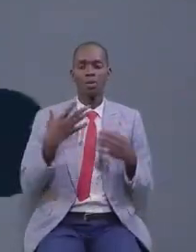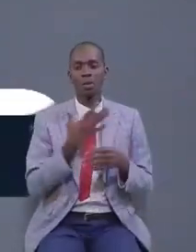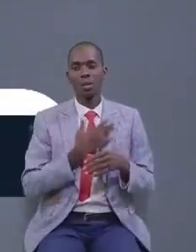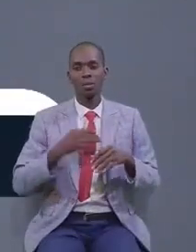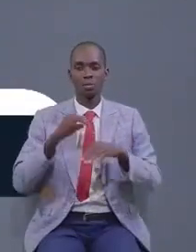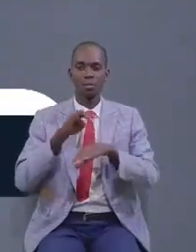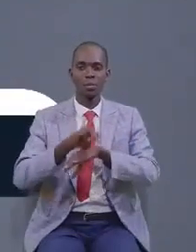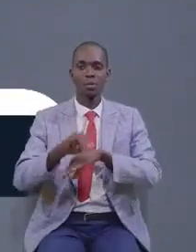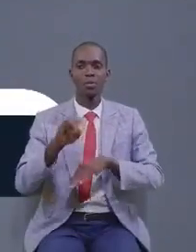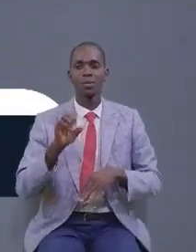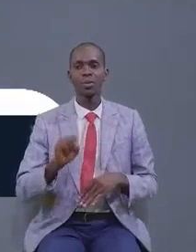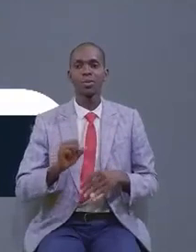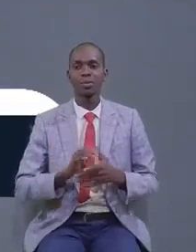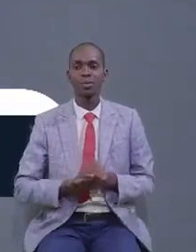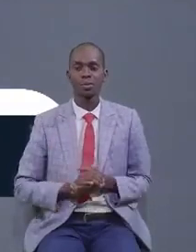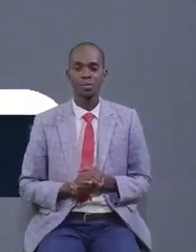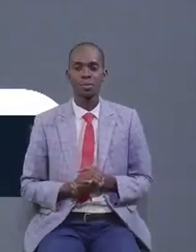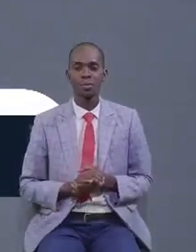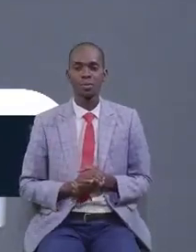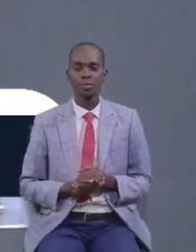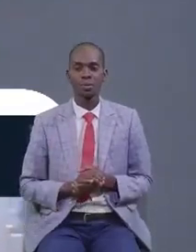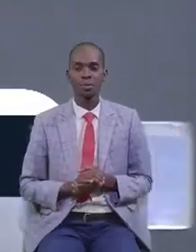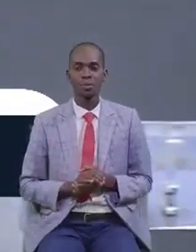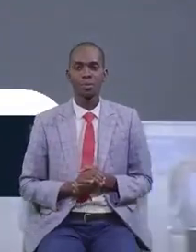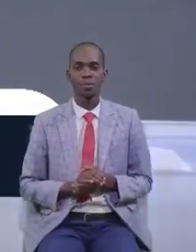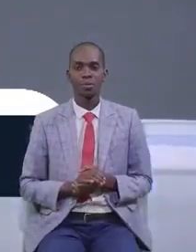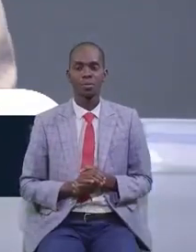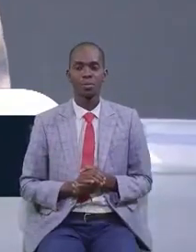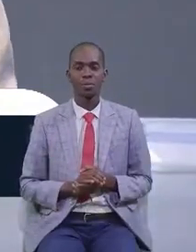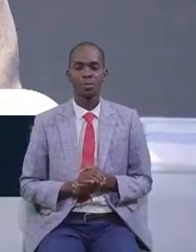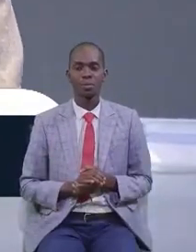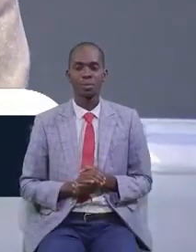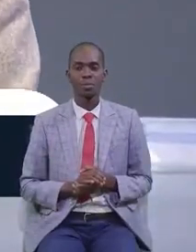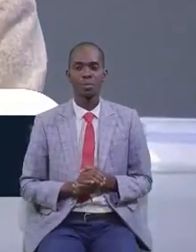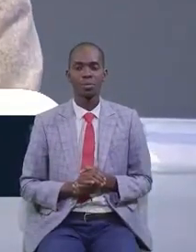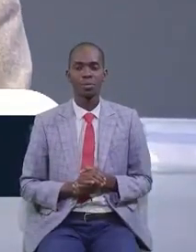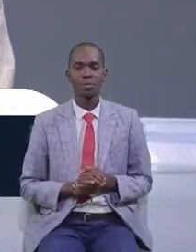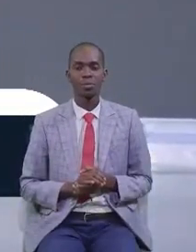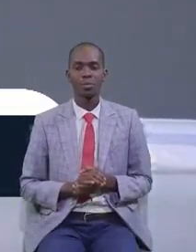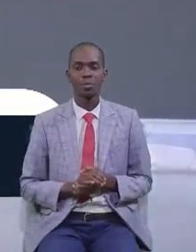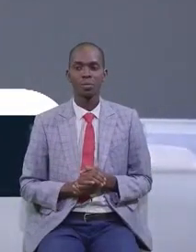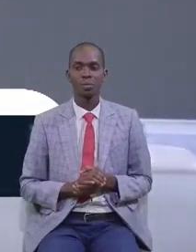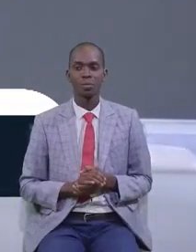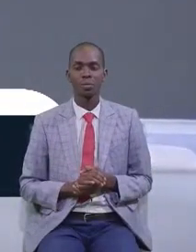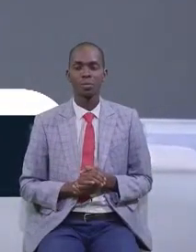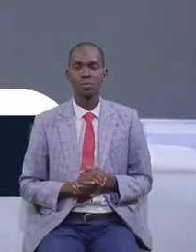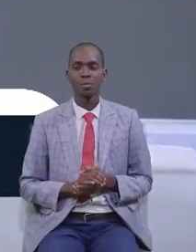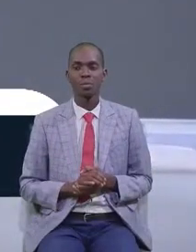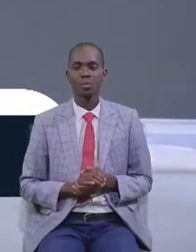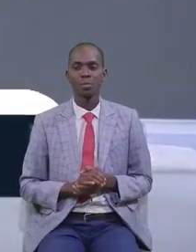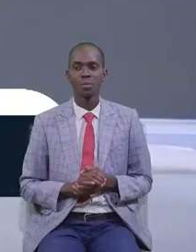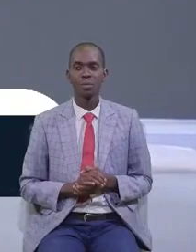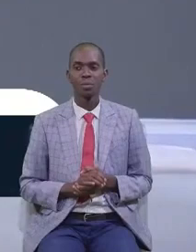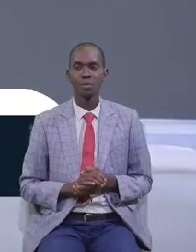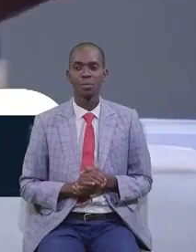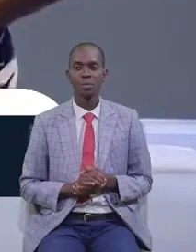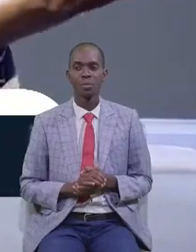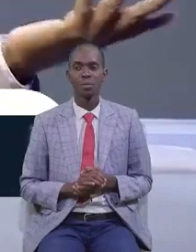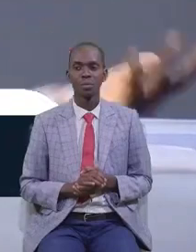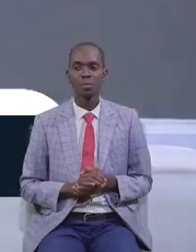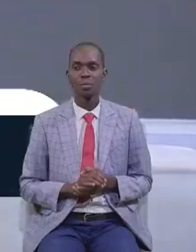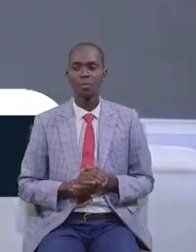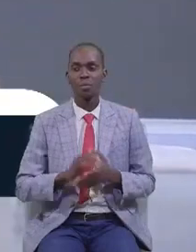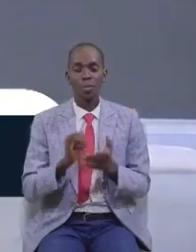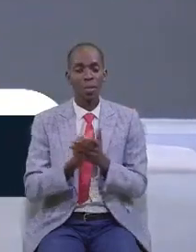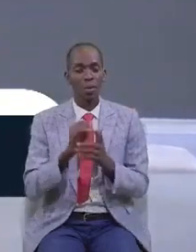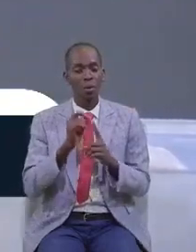ministry. అవి మానవ జీవితానికి సంబంధించిన ప్రాధాన్యతలను, సేవా జీవితపు ఉద్దేశాలను, ప్రాధాన్యతలను గమనించుకోవడం. That